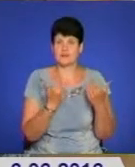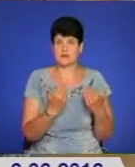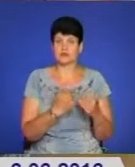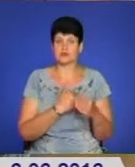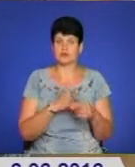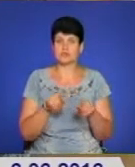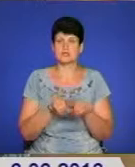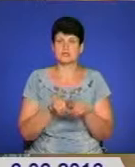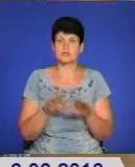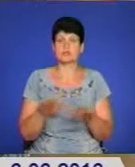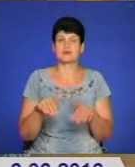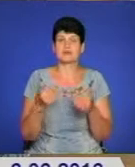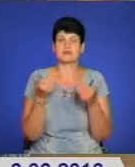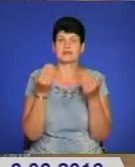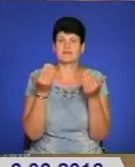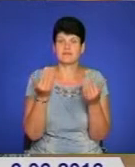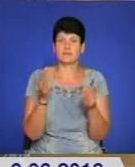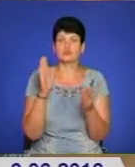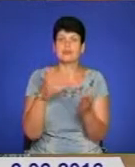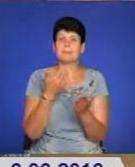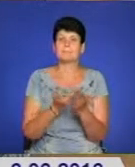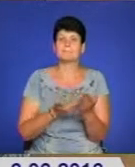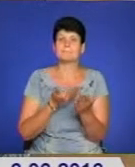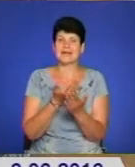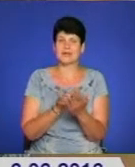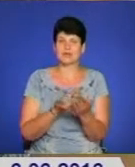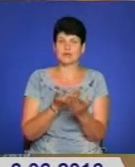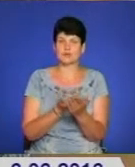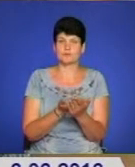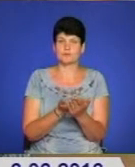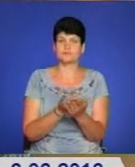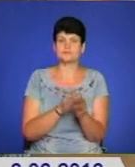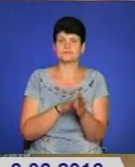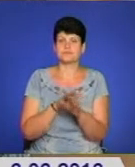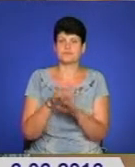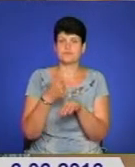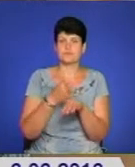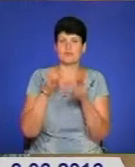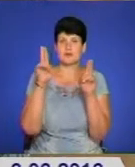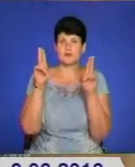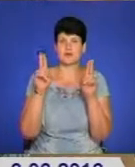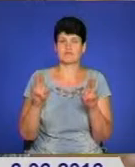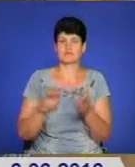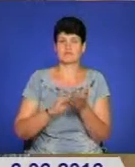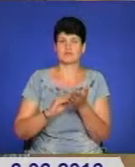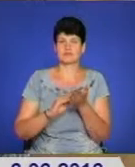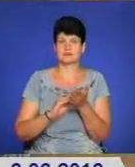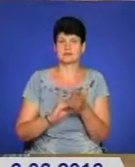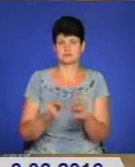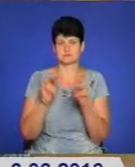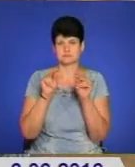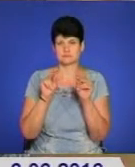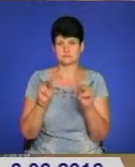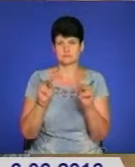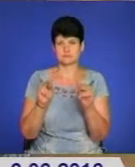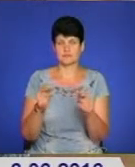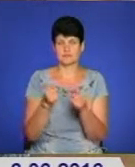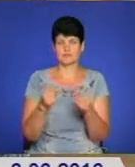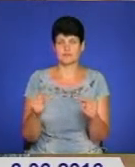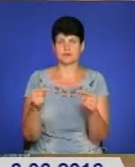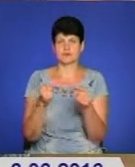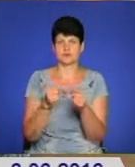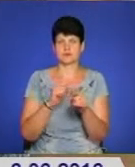тому числі передати вам завжди бути прикладом, дотримуватись головного правила журналістики – неупереджено, об'єктивно, своєчасно,